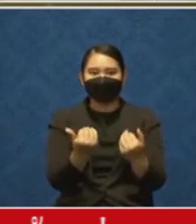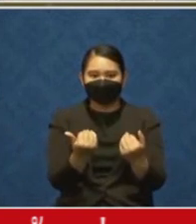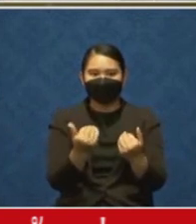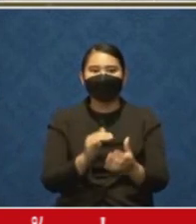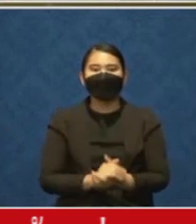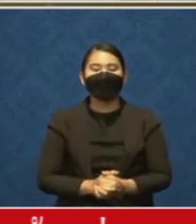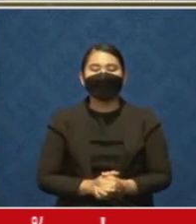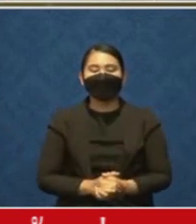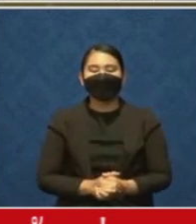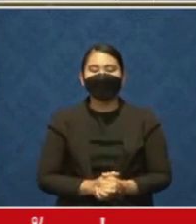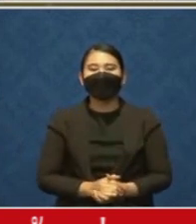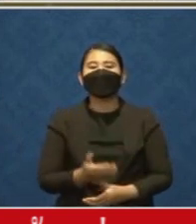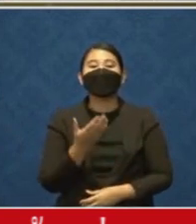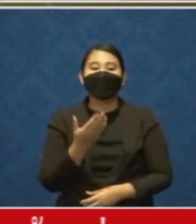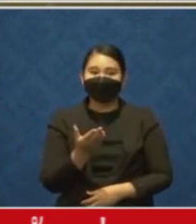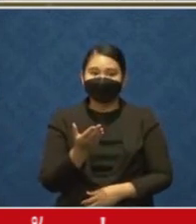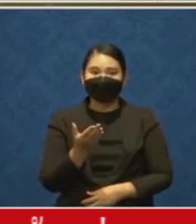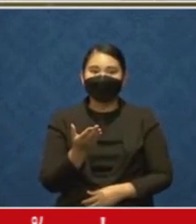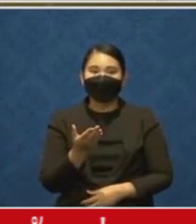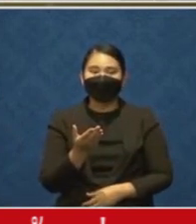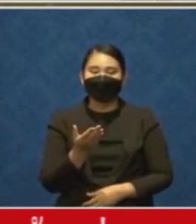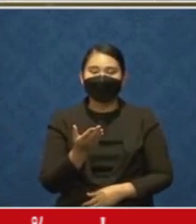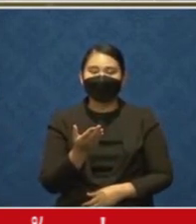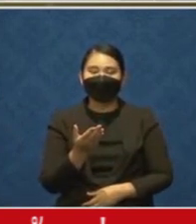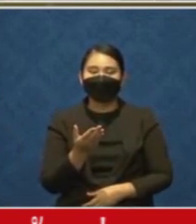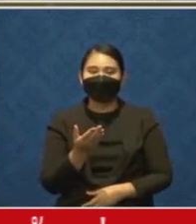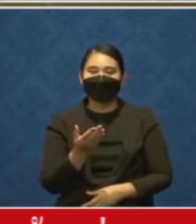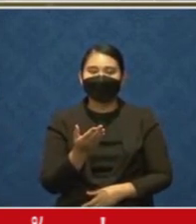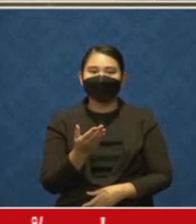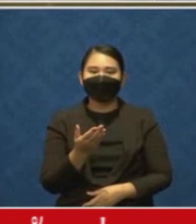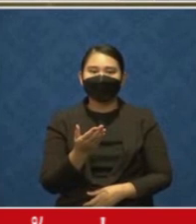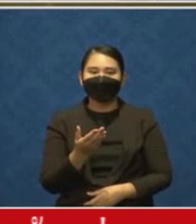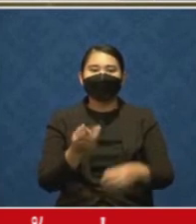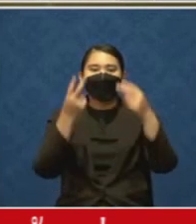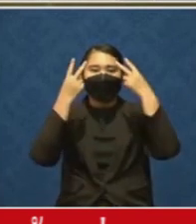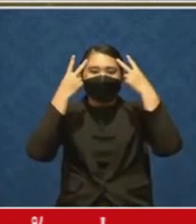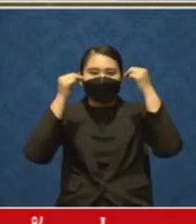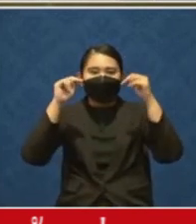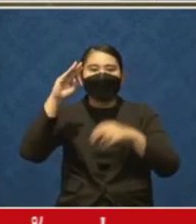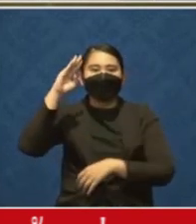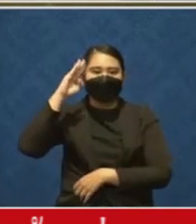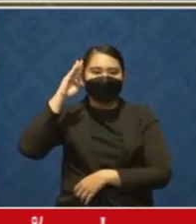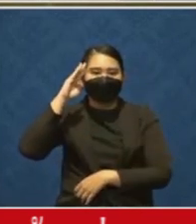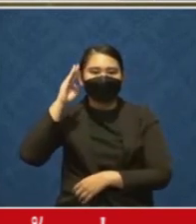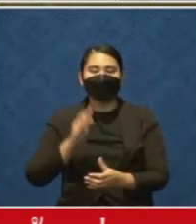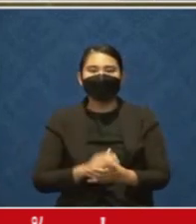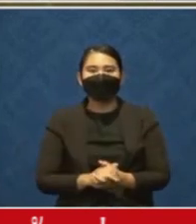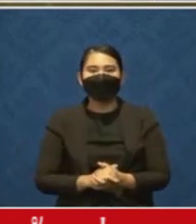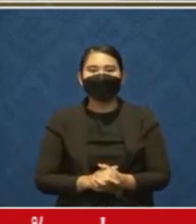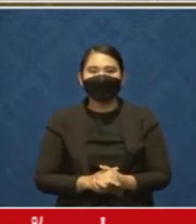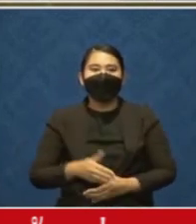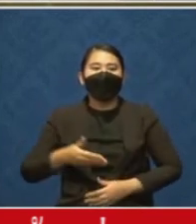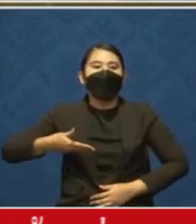นี้นี่นะครับคือสาเหตุที่ทำให้ท่านนายกรัฐมนตรี